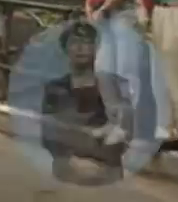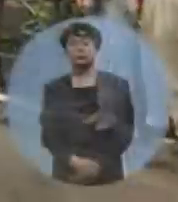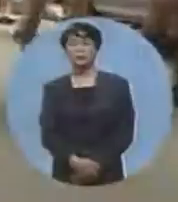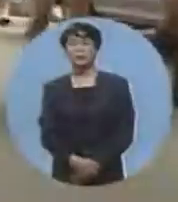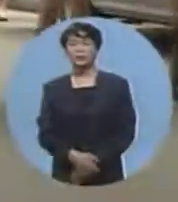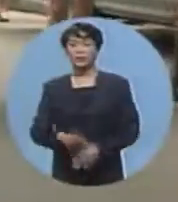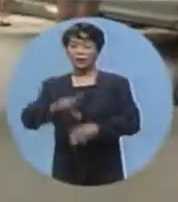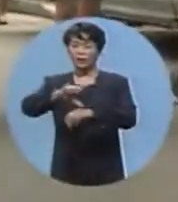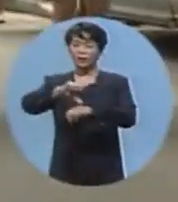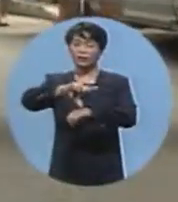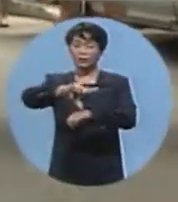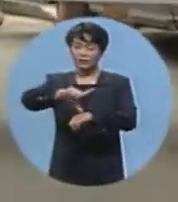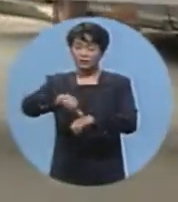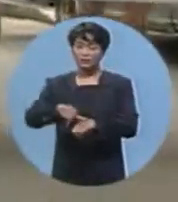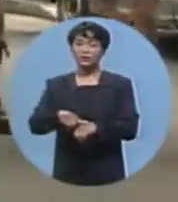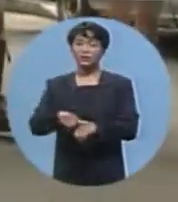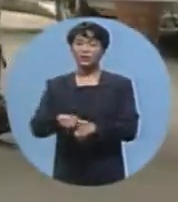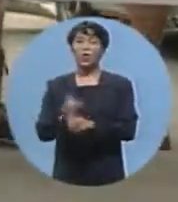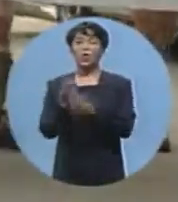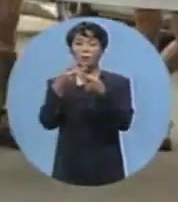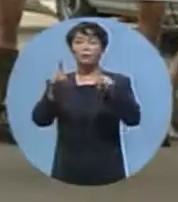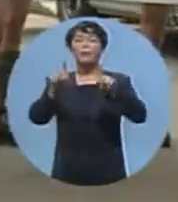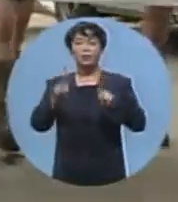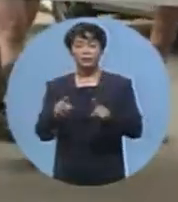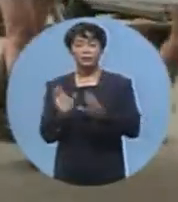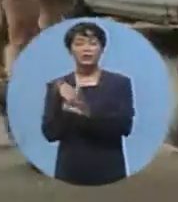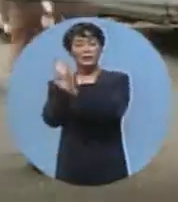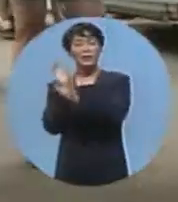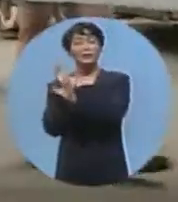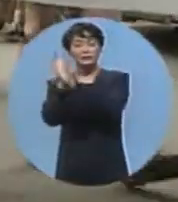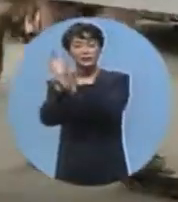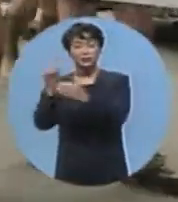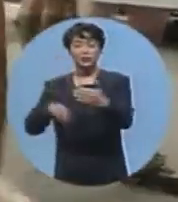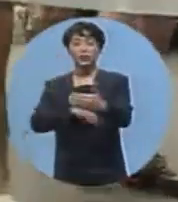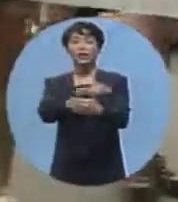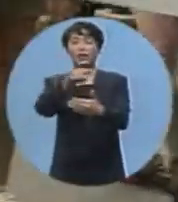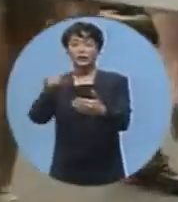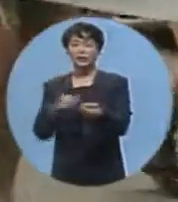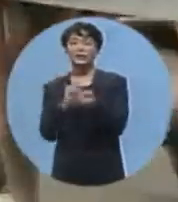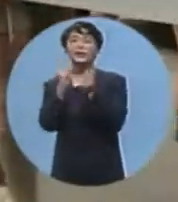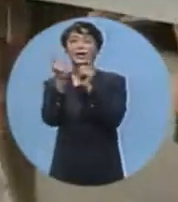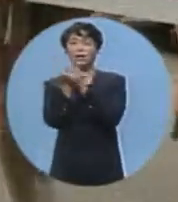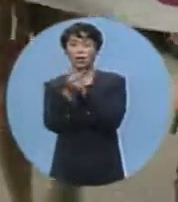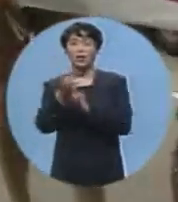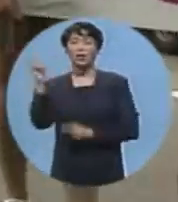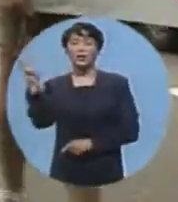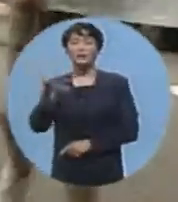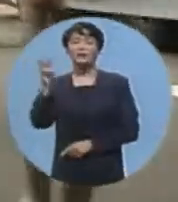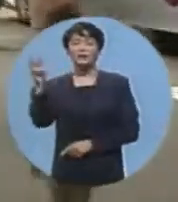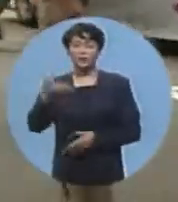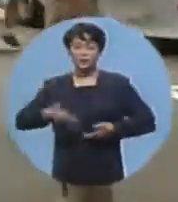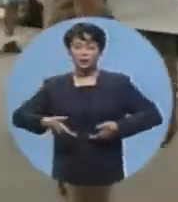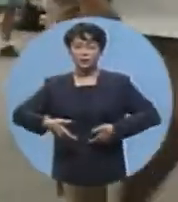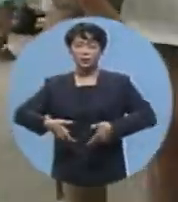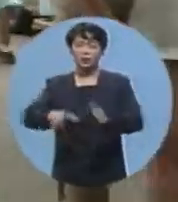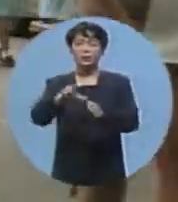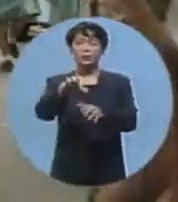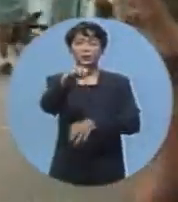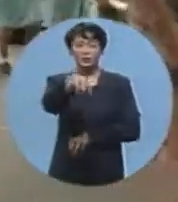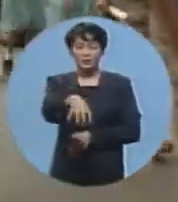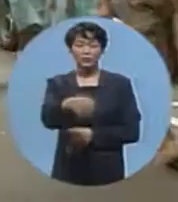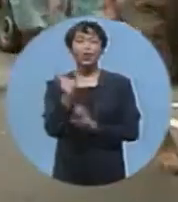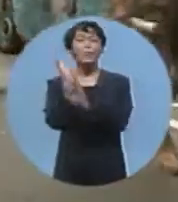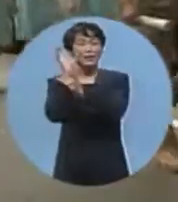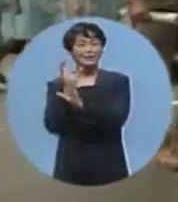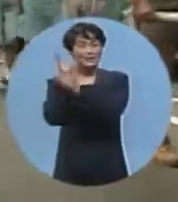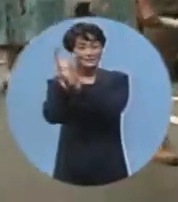地域の中の催し物、祭り、その中での代表、杉並ふるさと祭り。回を